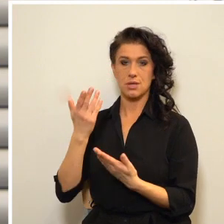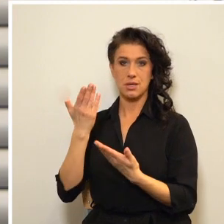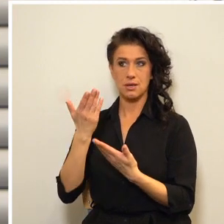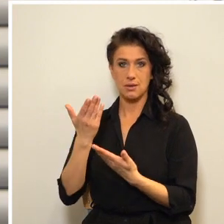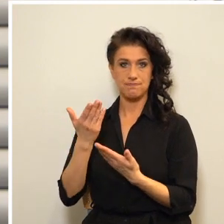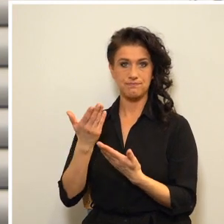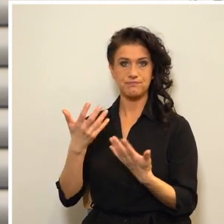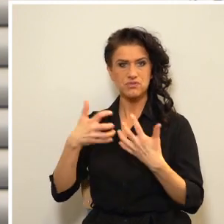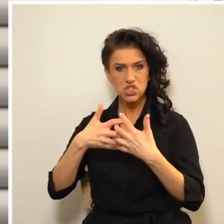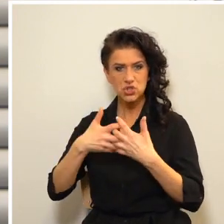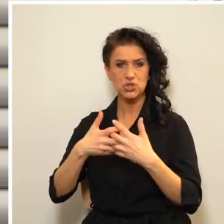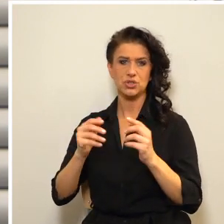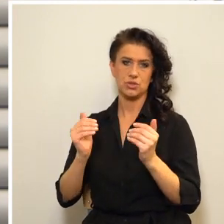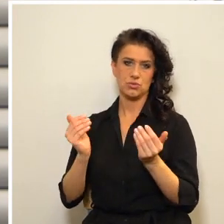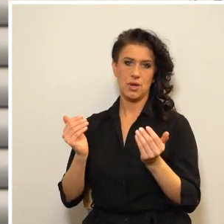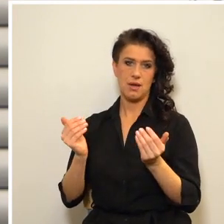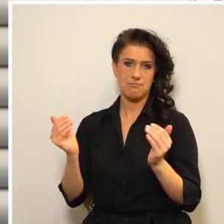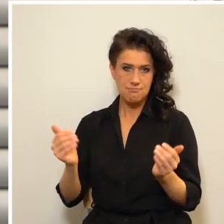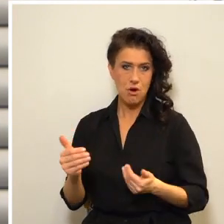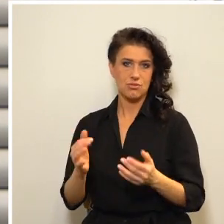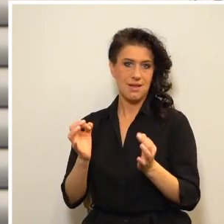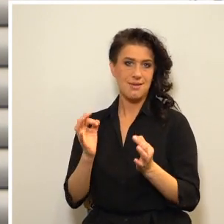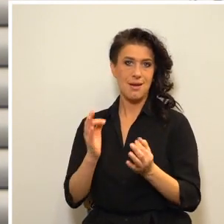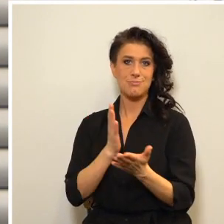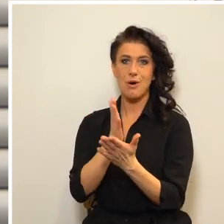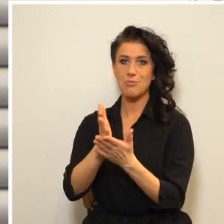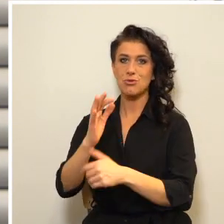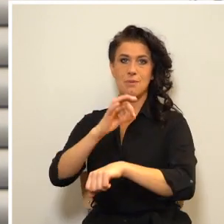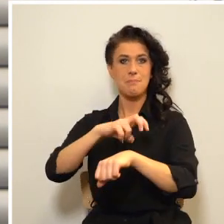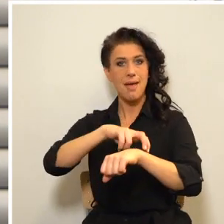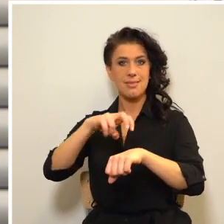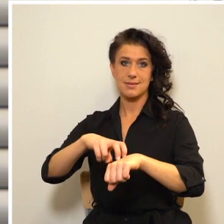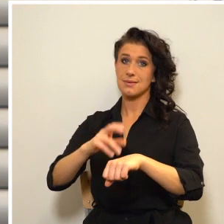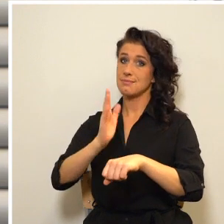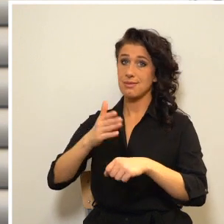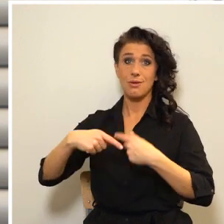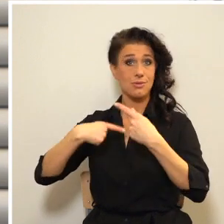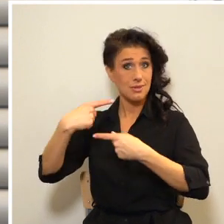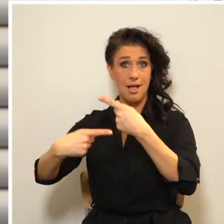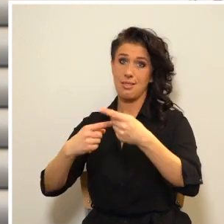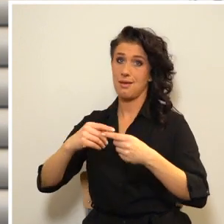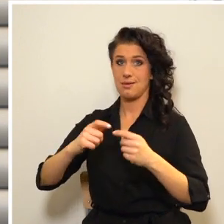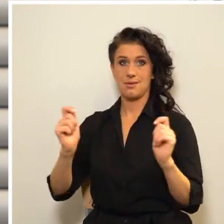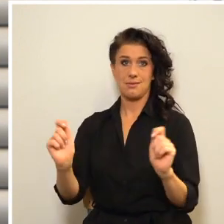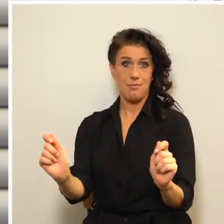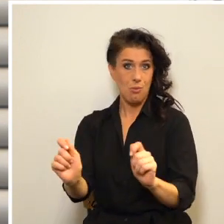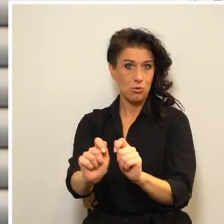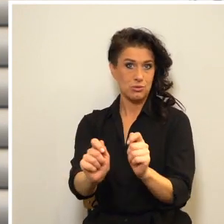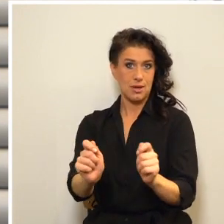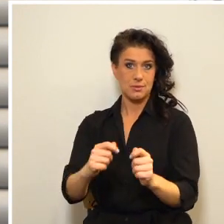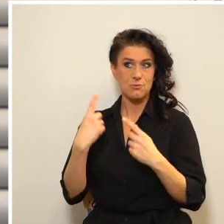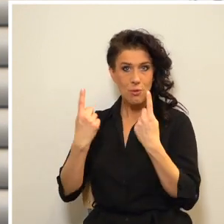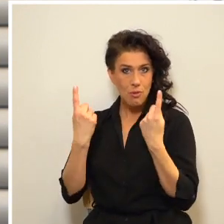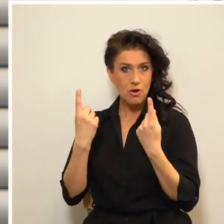nauki ścisłe bardzo mogło w tym momencie wspomóc medycyna i z pewnością będą bo w obecnych czasach